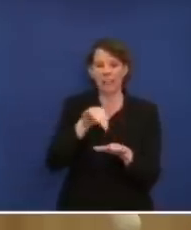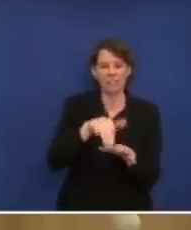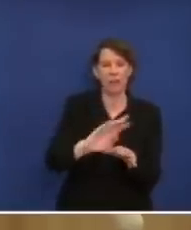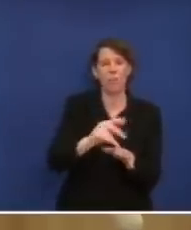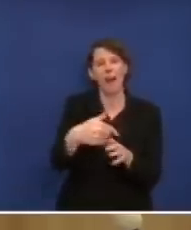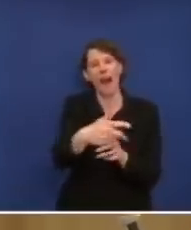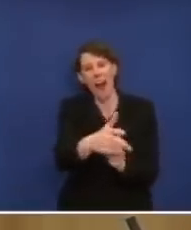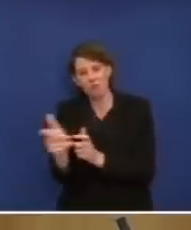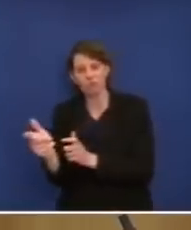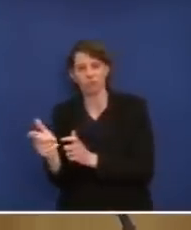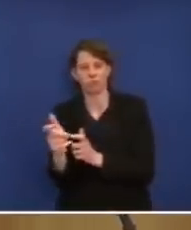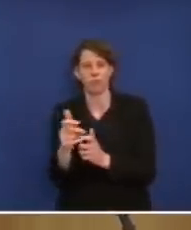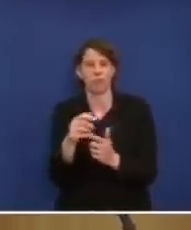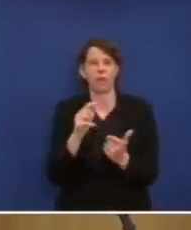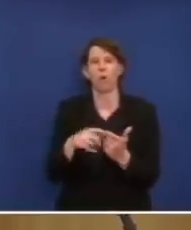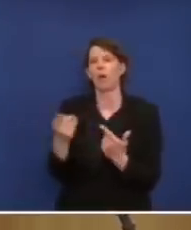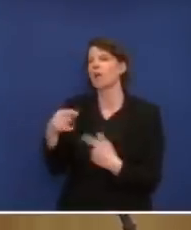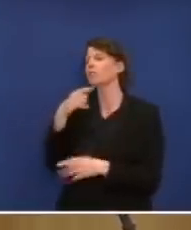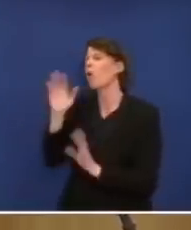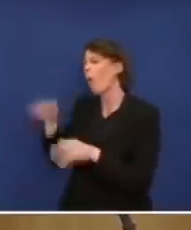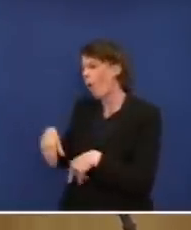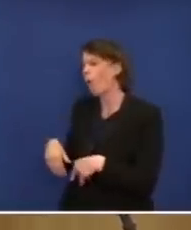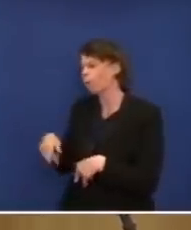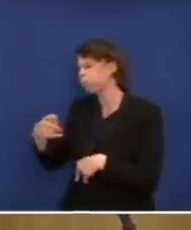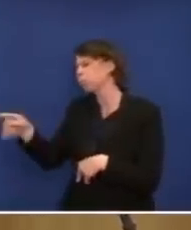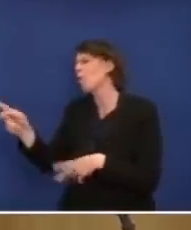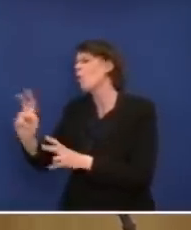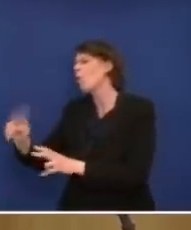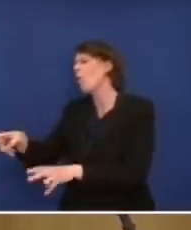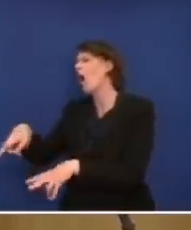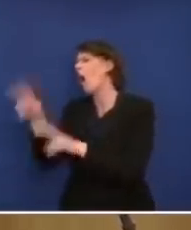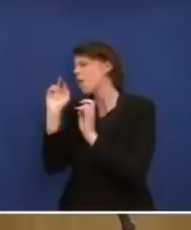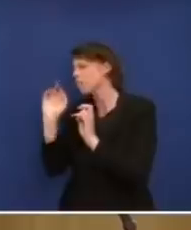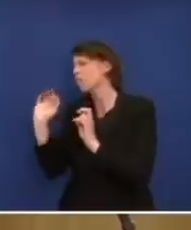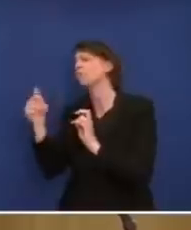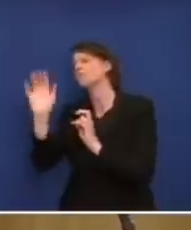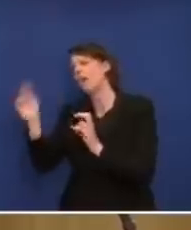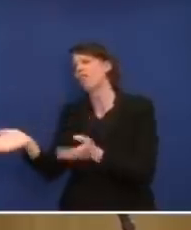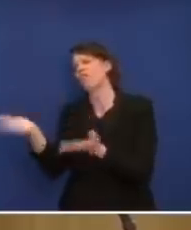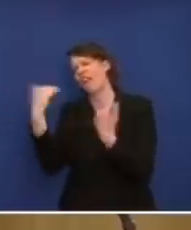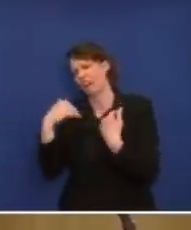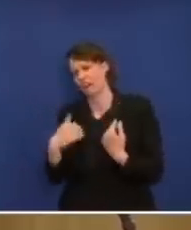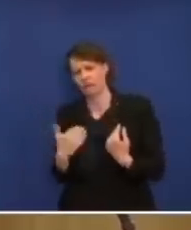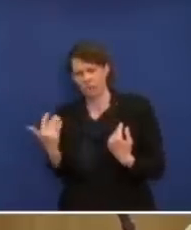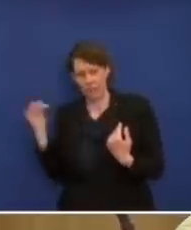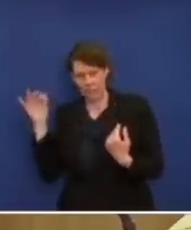sagen, na lass die doch einfach in Ruhe gehen und dann sind wir sie los. Wie würden Sie das momentan beschreiben,